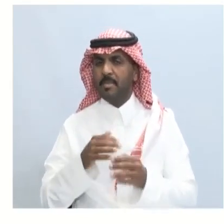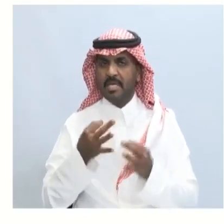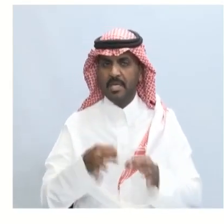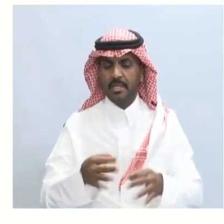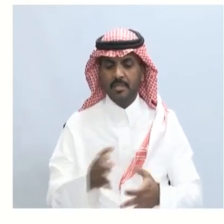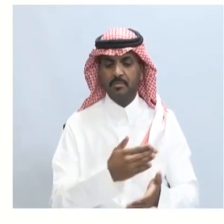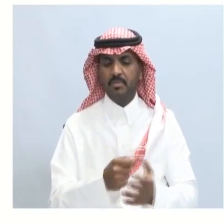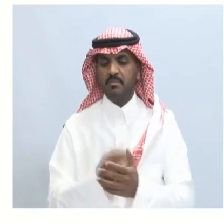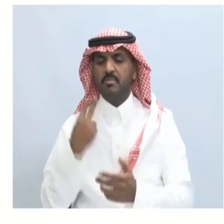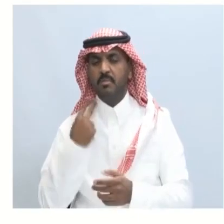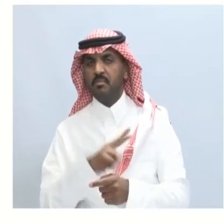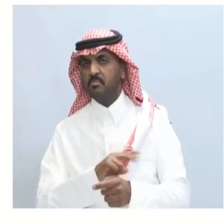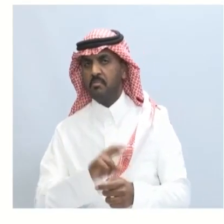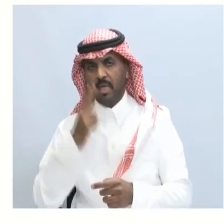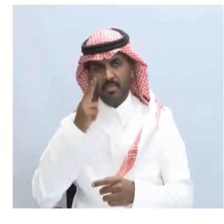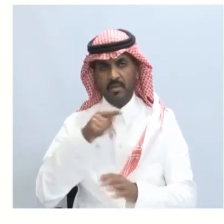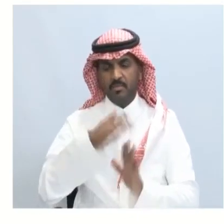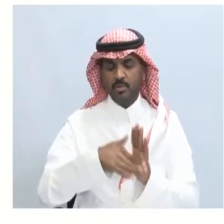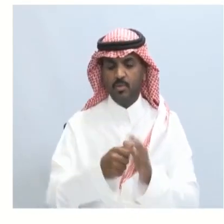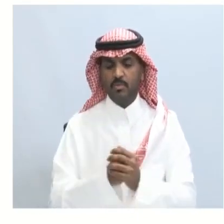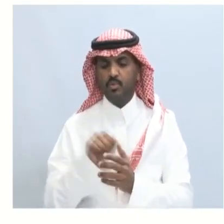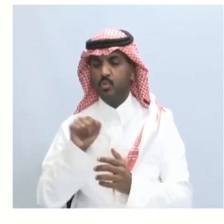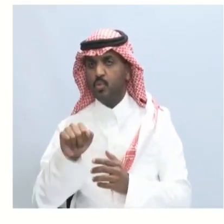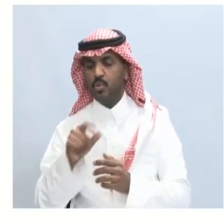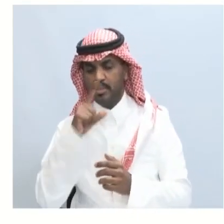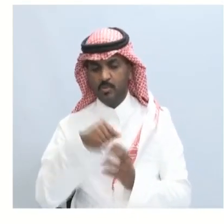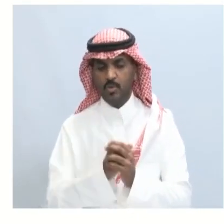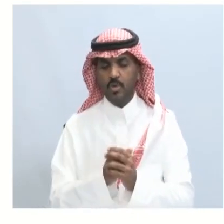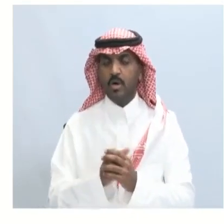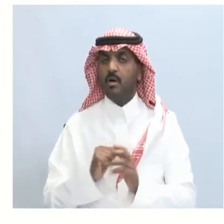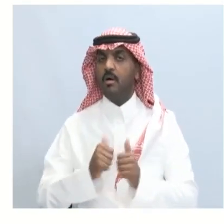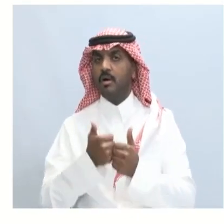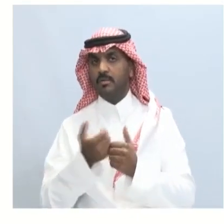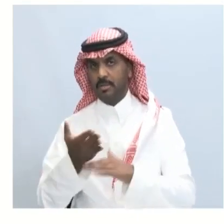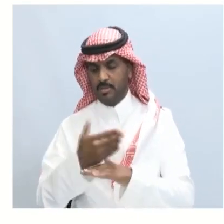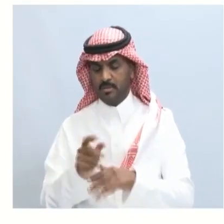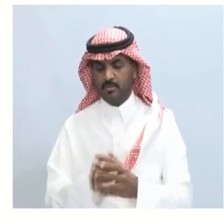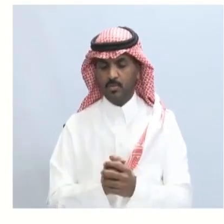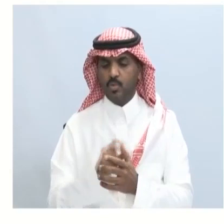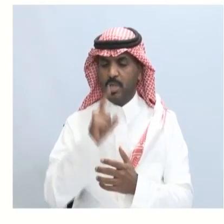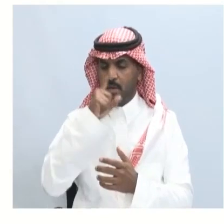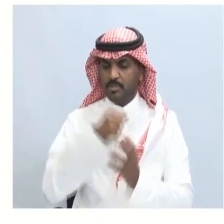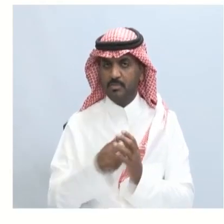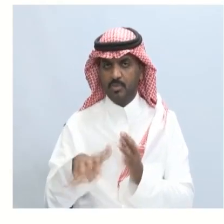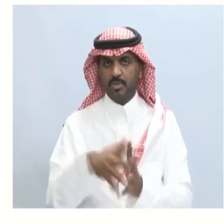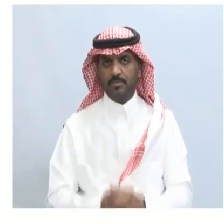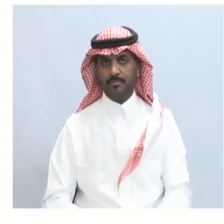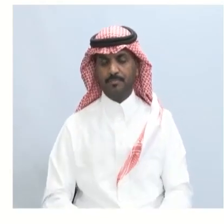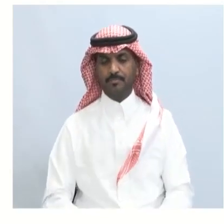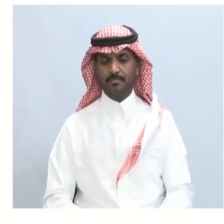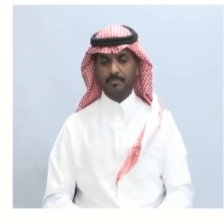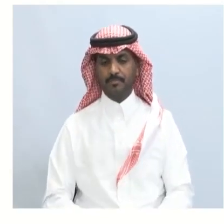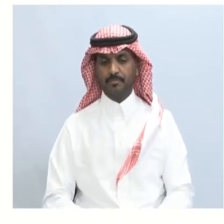ماليه بغض النظر عن محتواها من الحقوق والالتزامات فهو قادر على اكتساب الحقوق وتحمل الالتزامات بوجه